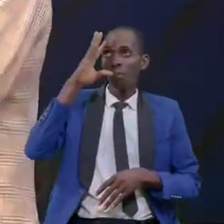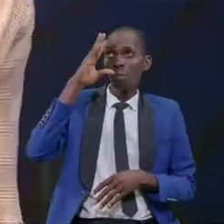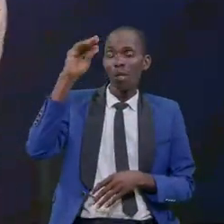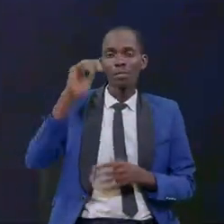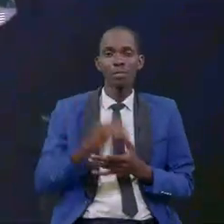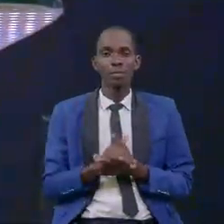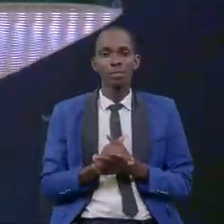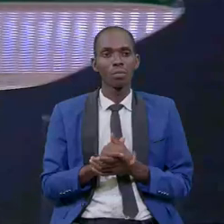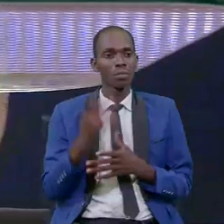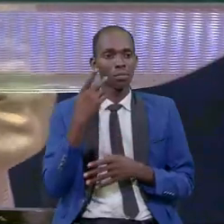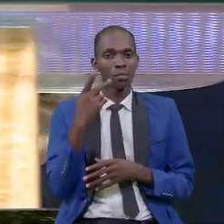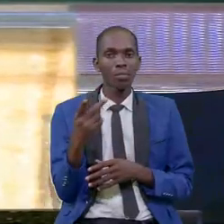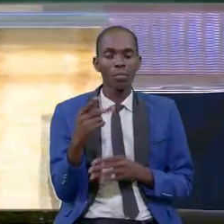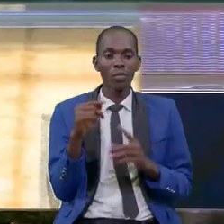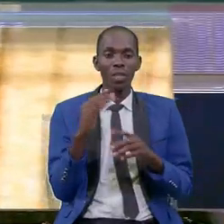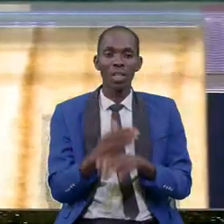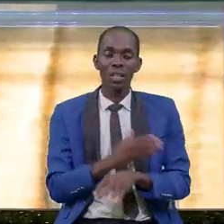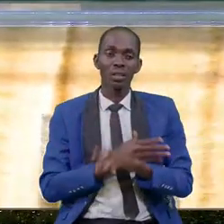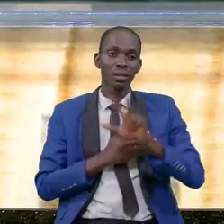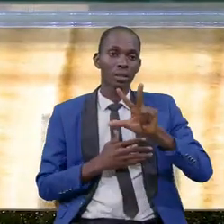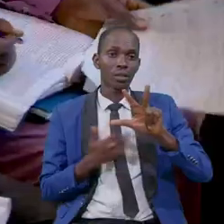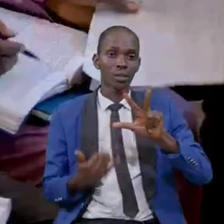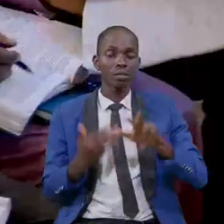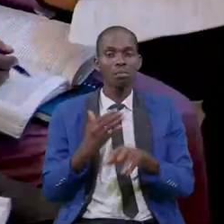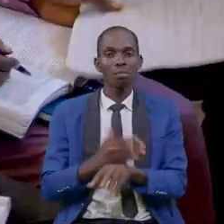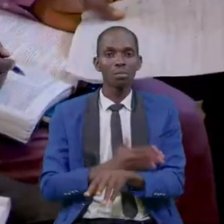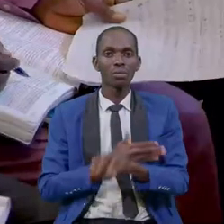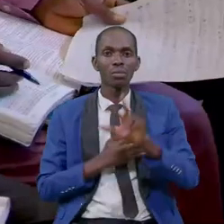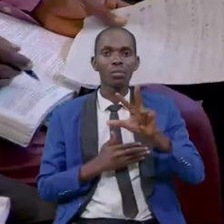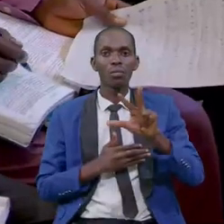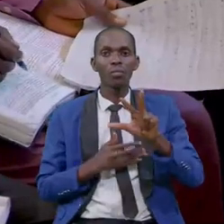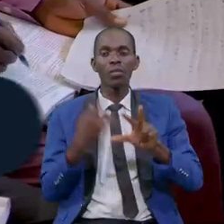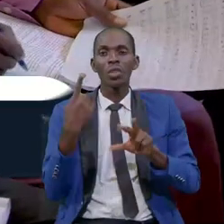le Fils de l'homme. Nous allons à la troisième partie ici.